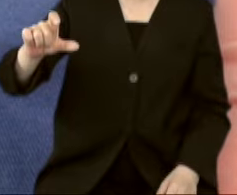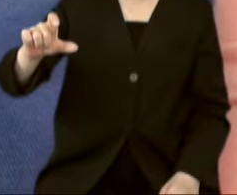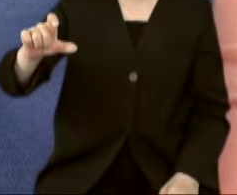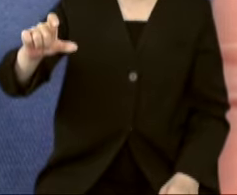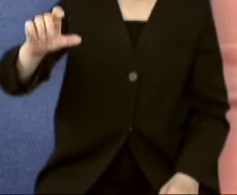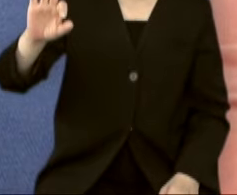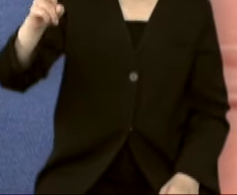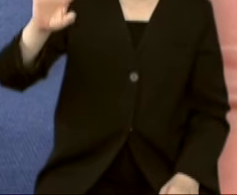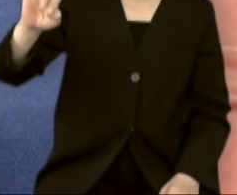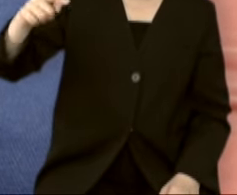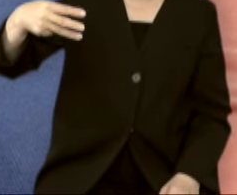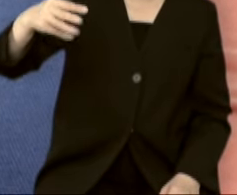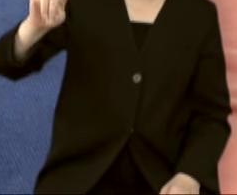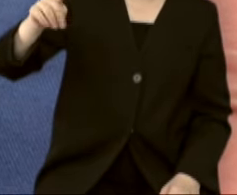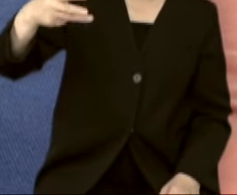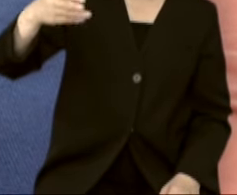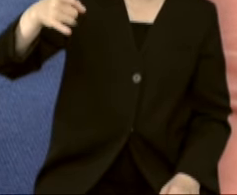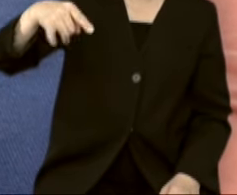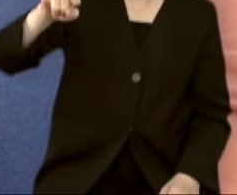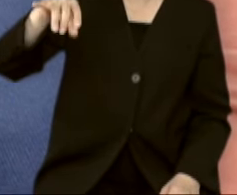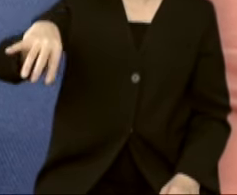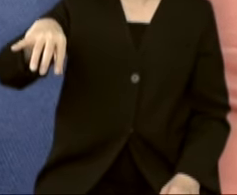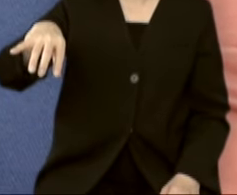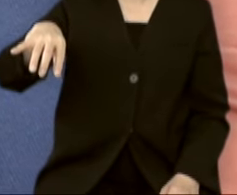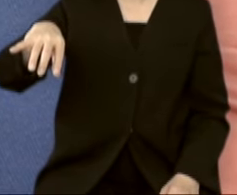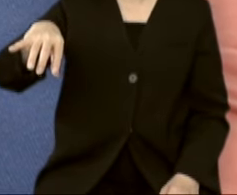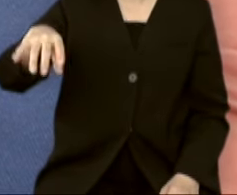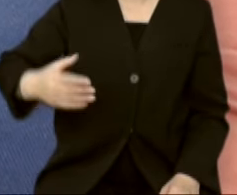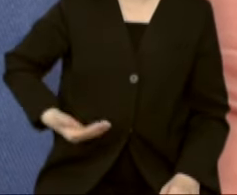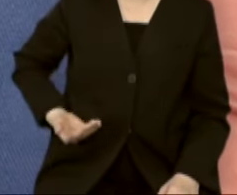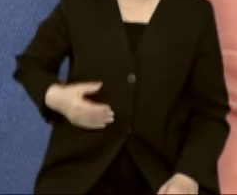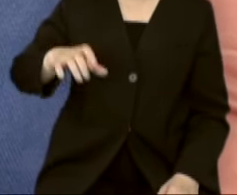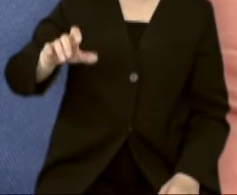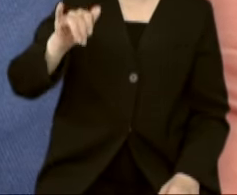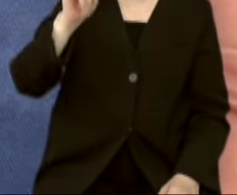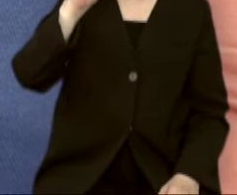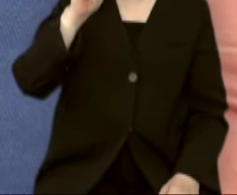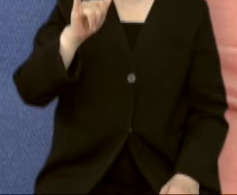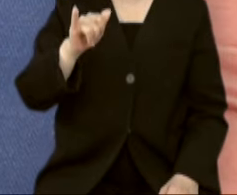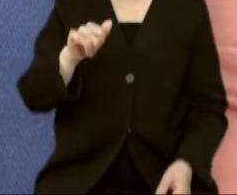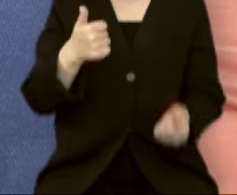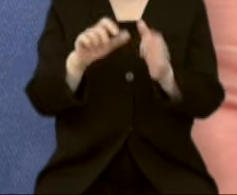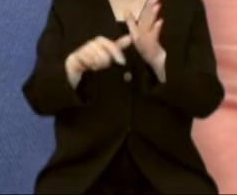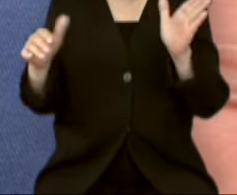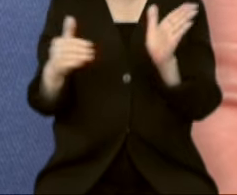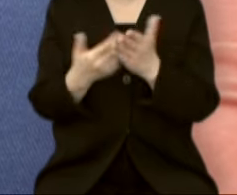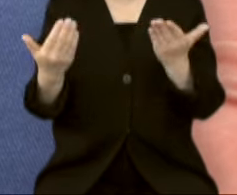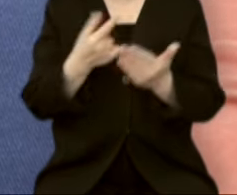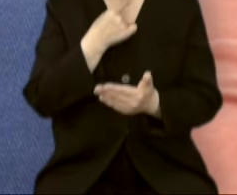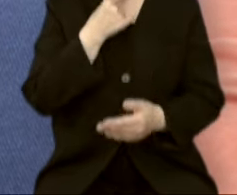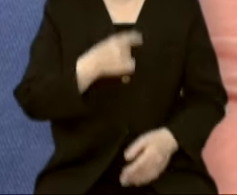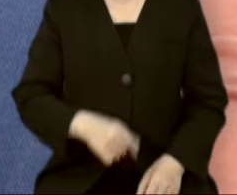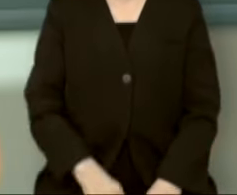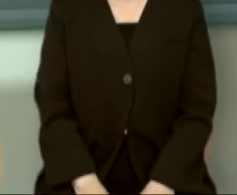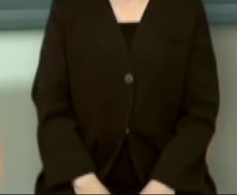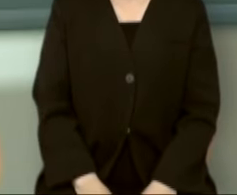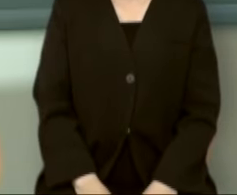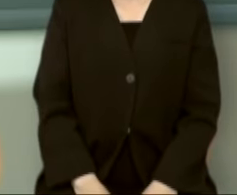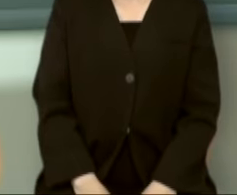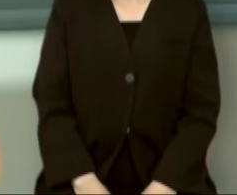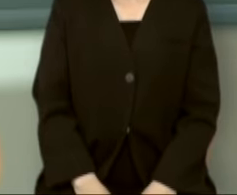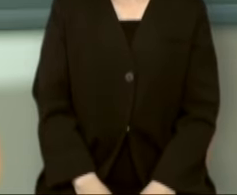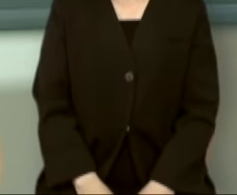그런 데서 주님의 기회가 세우고 있어요. 아, 죽을 네. 때까지 네. 제가 그 일을 하고 싶습니다. 이야,